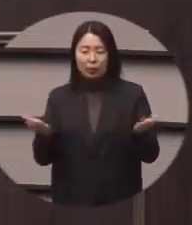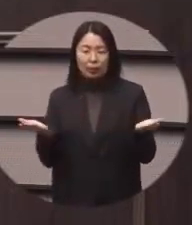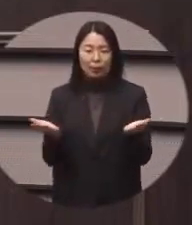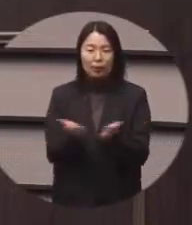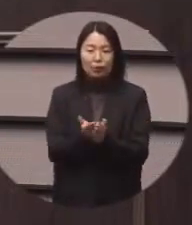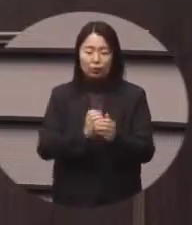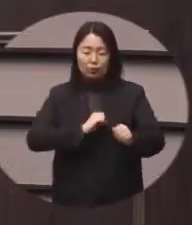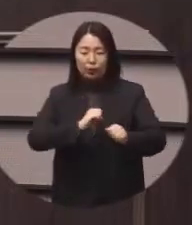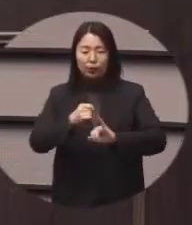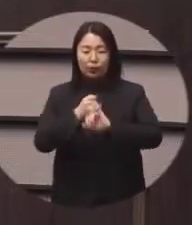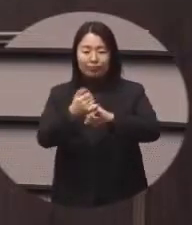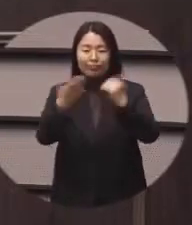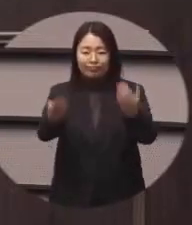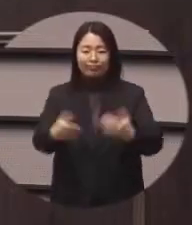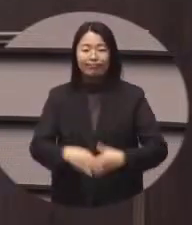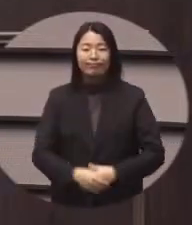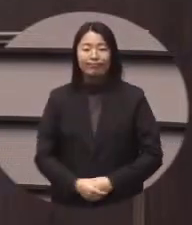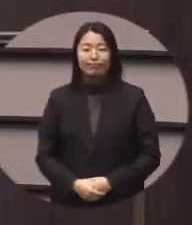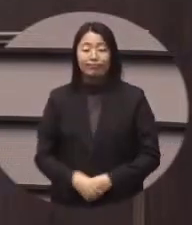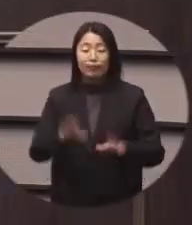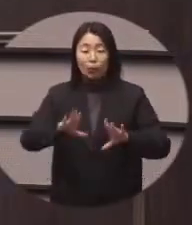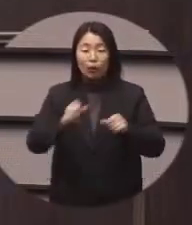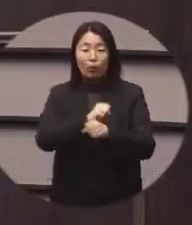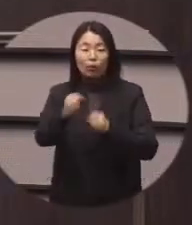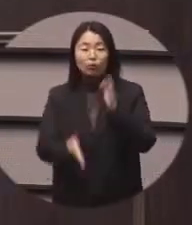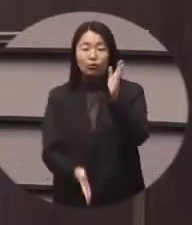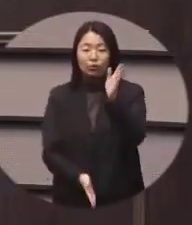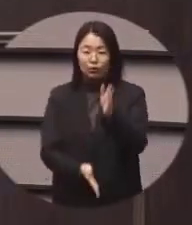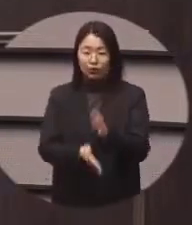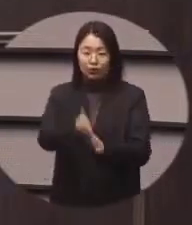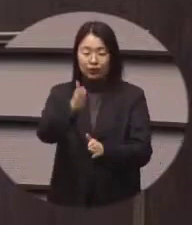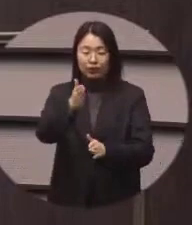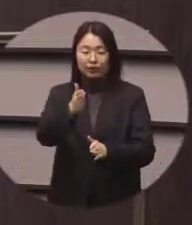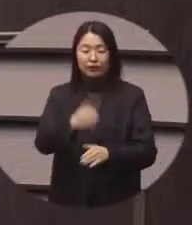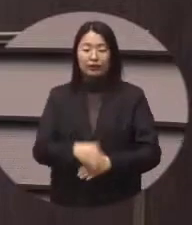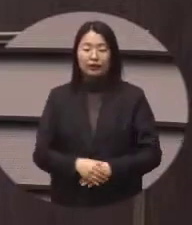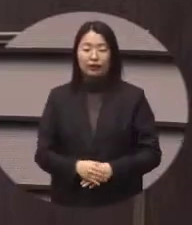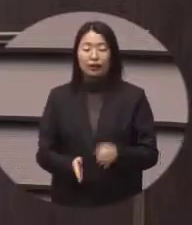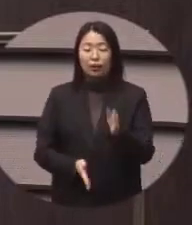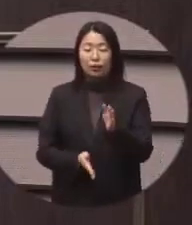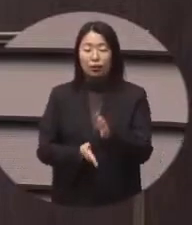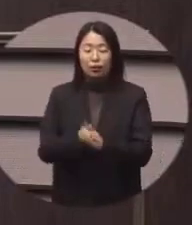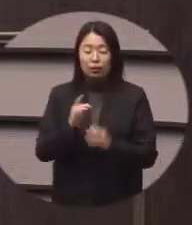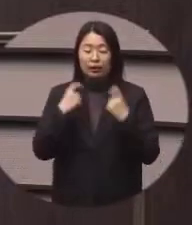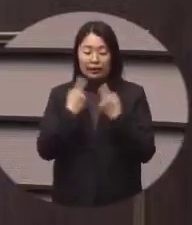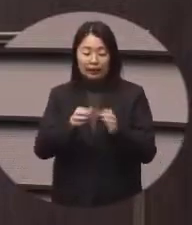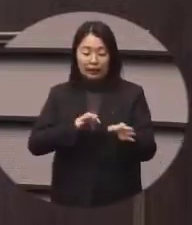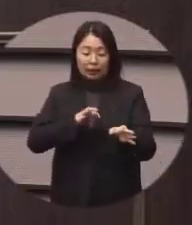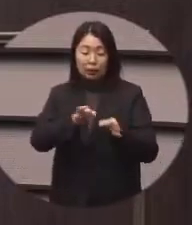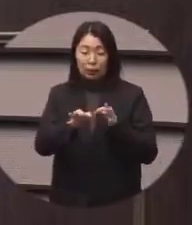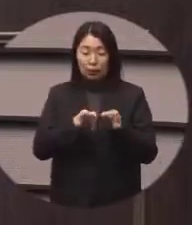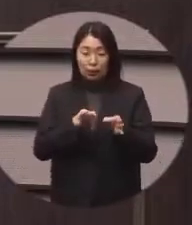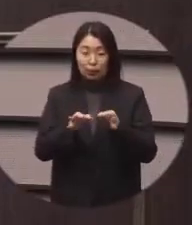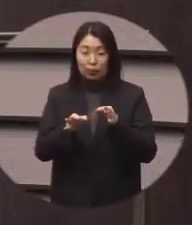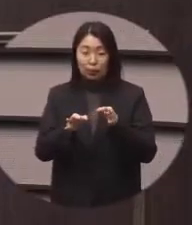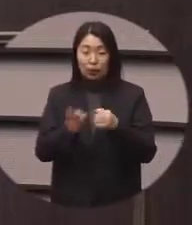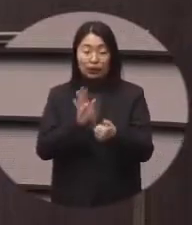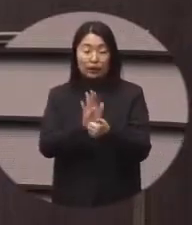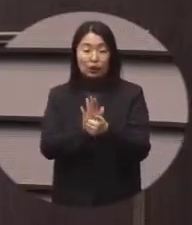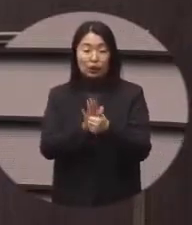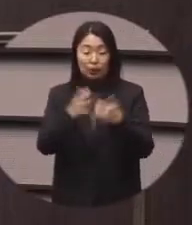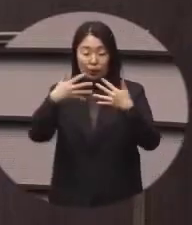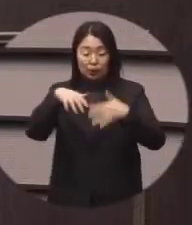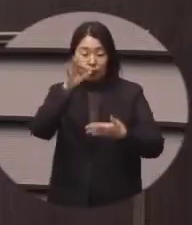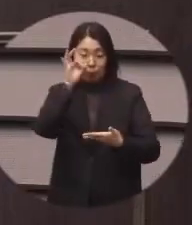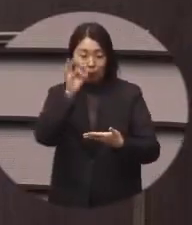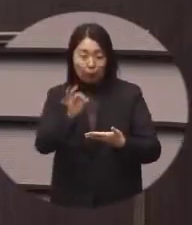펼쳐나가겠습니다. 올해 광주시 도시형 소공인 지원에 관한 조례 제정으로 광주시